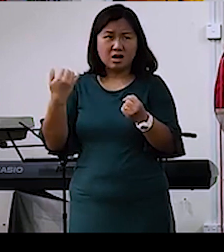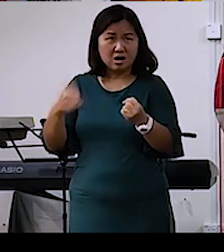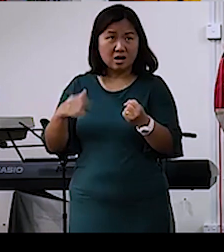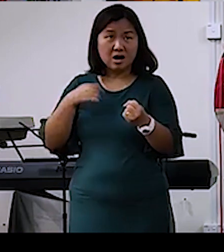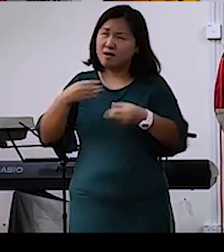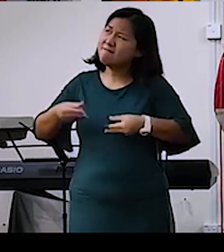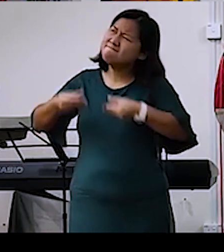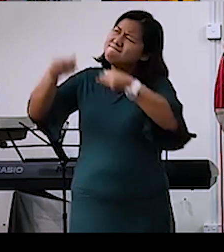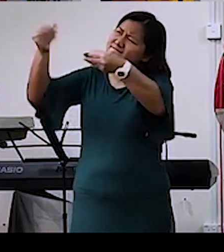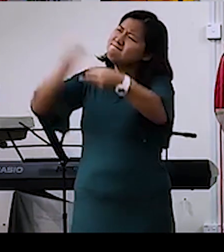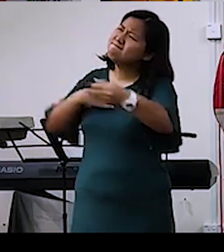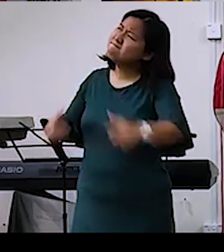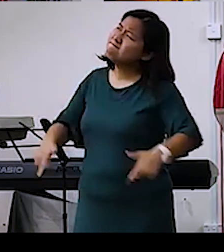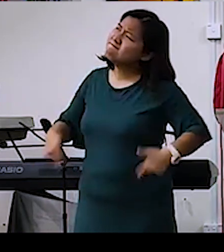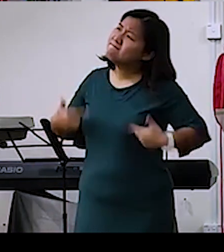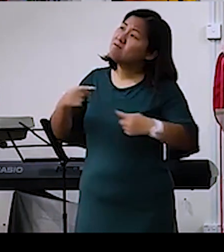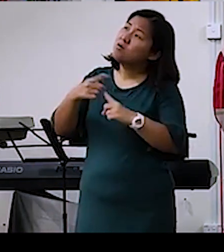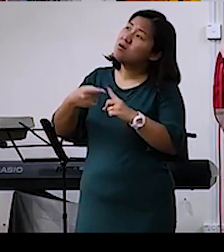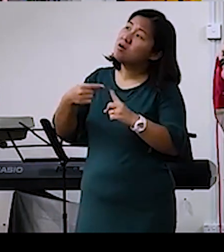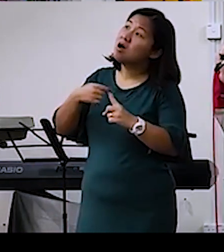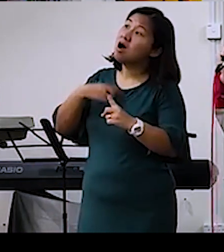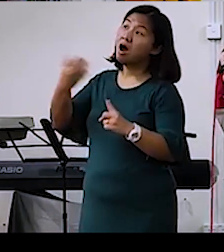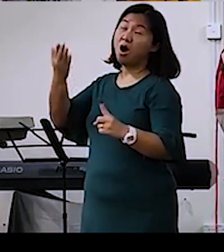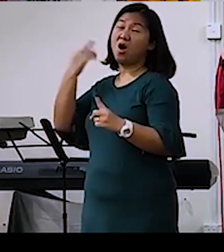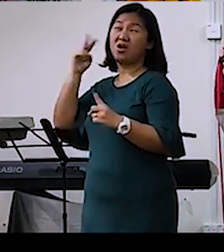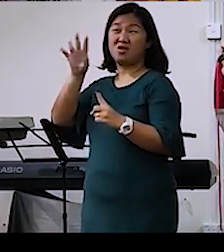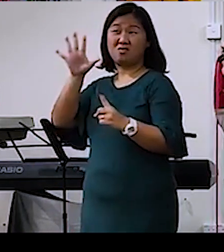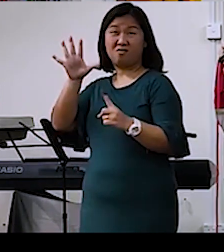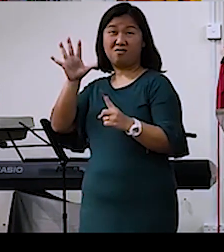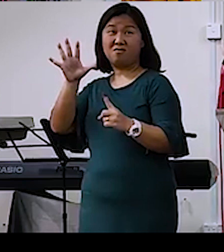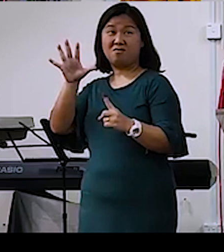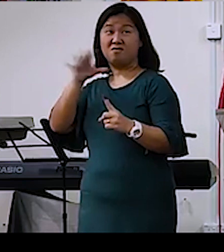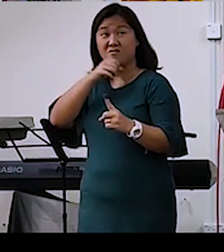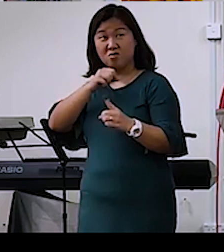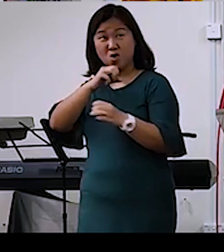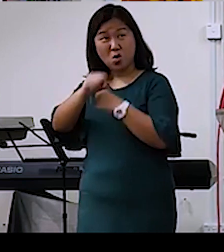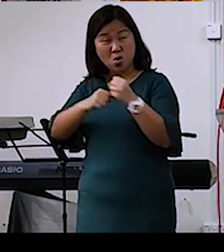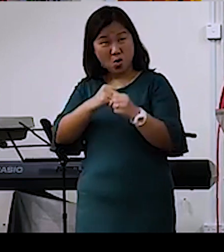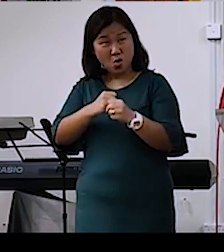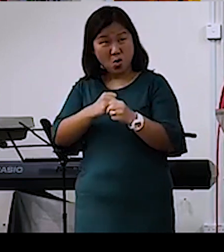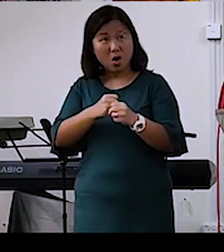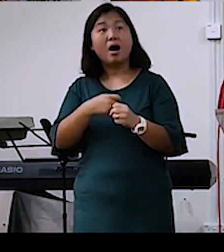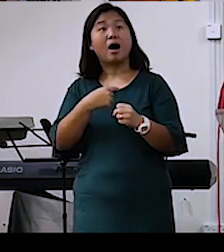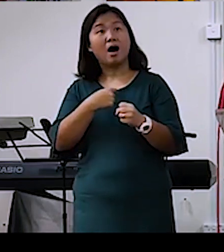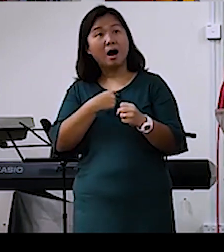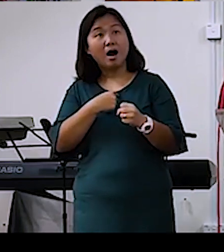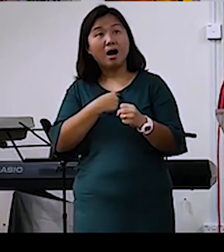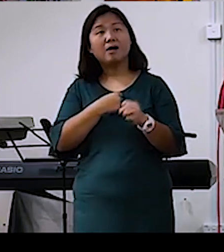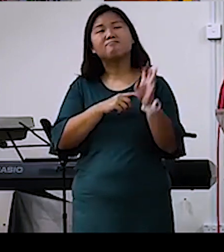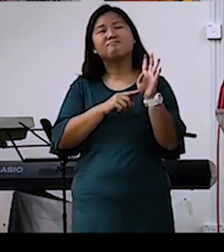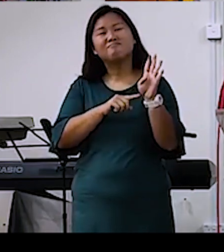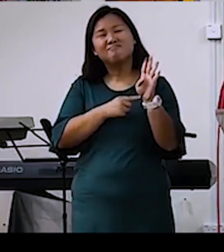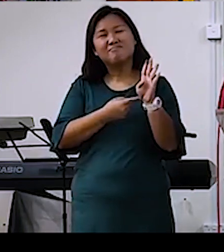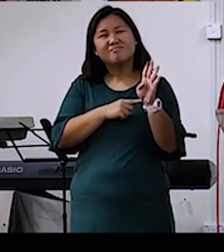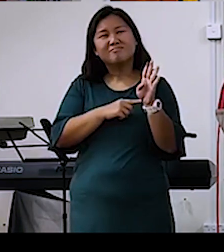Jesus when I was 25, I became a child of God. 我相信很多人都清楚明白说，当